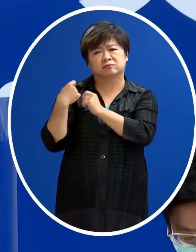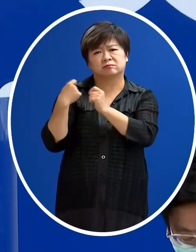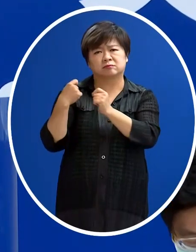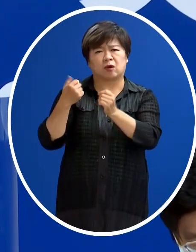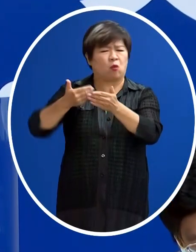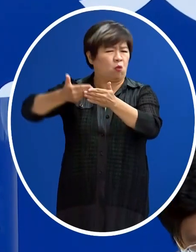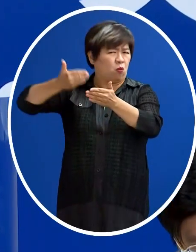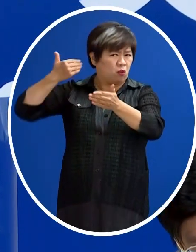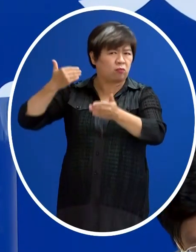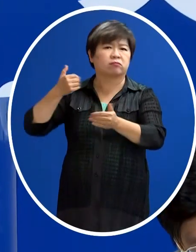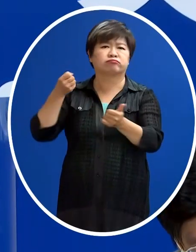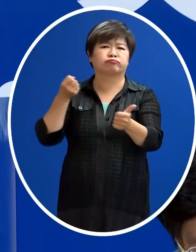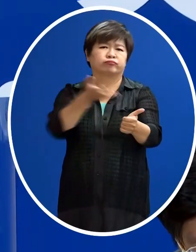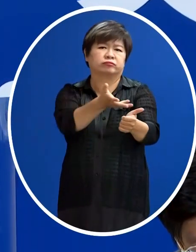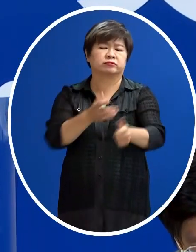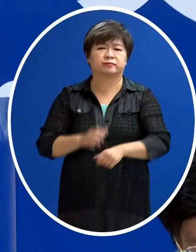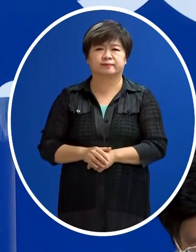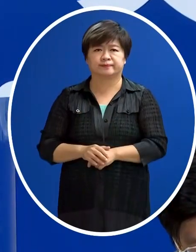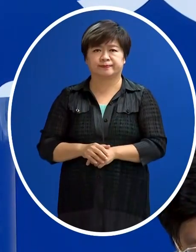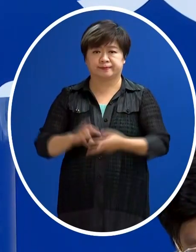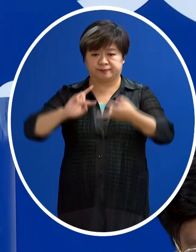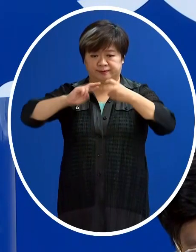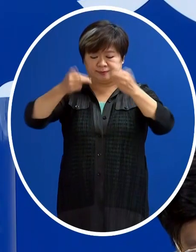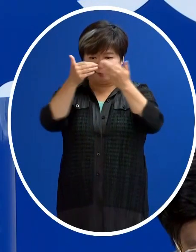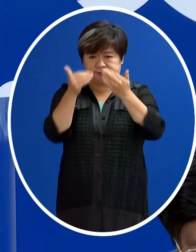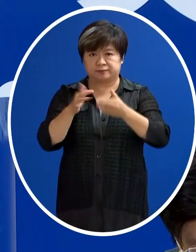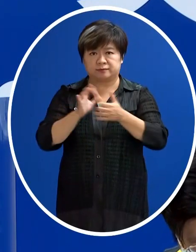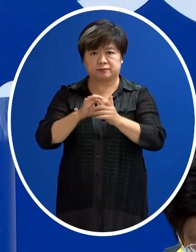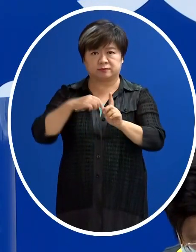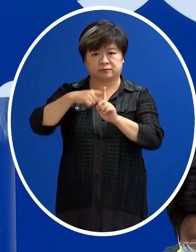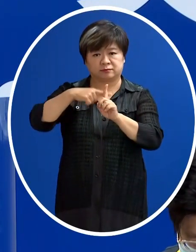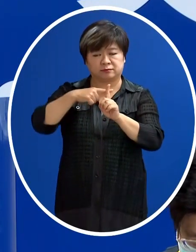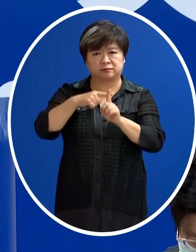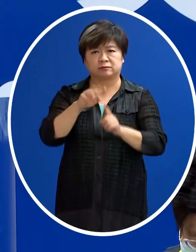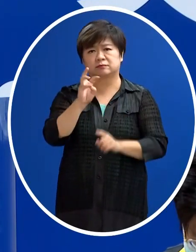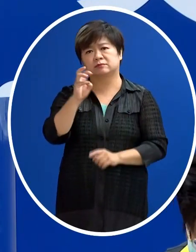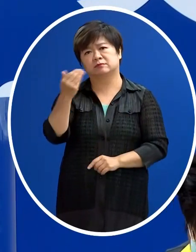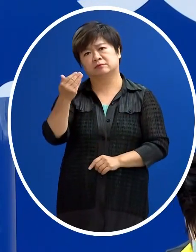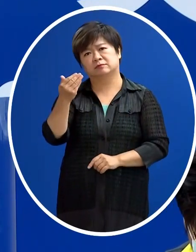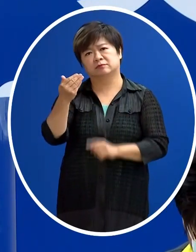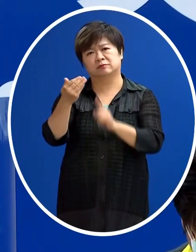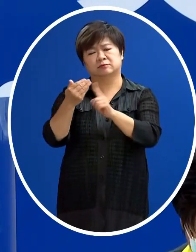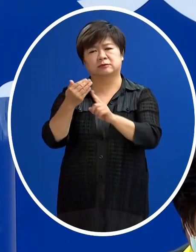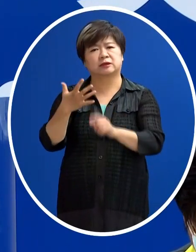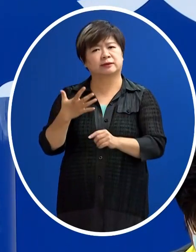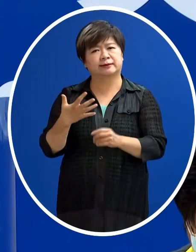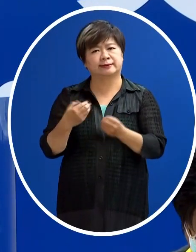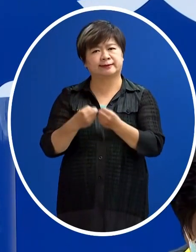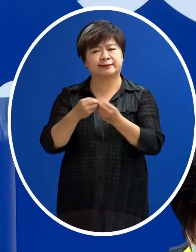久远的一个感染。那定序的部分，因为它 CT 值是39，我们还是会